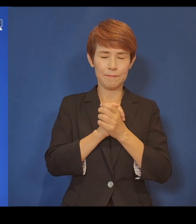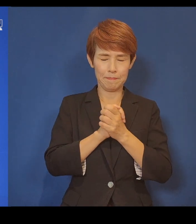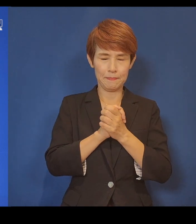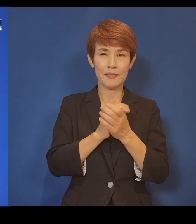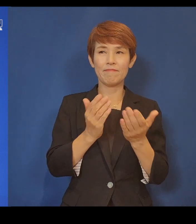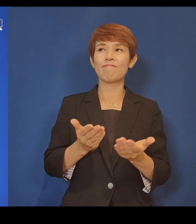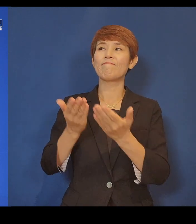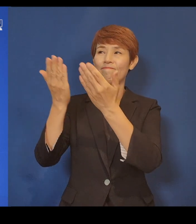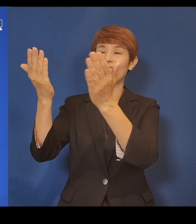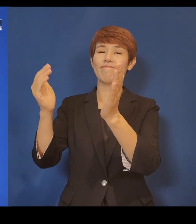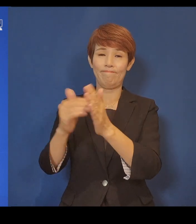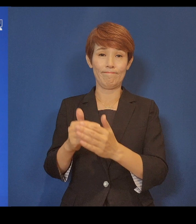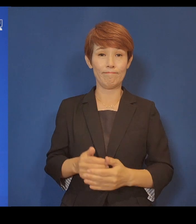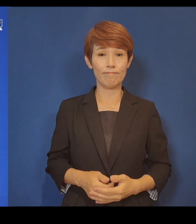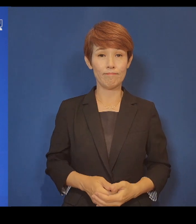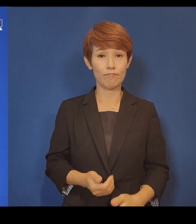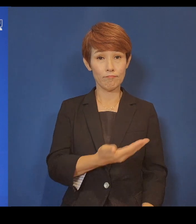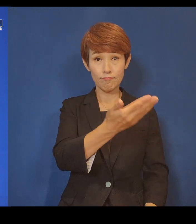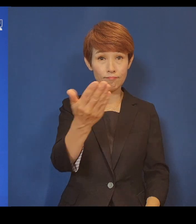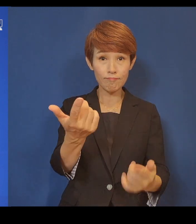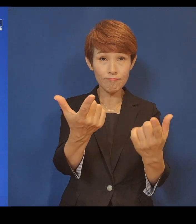예물을 드립니다. 여러분 다 그러셨죠?